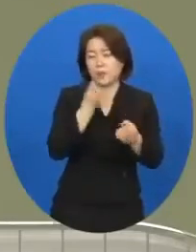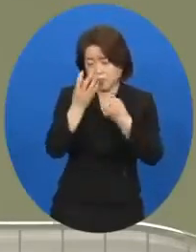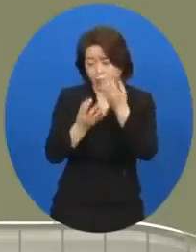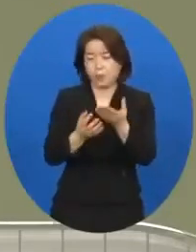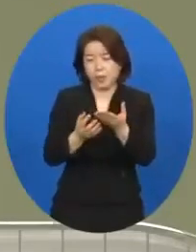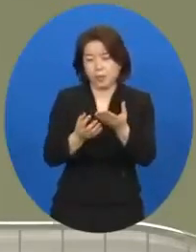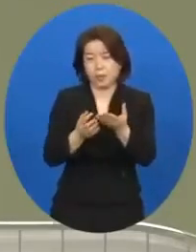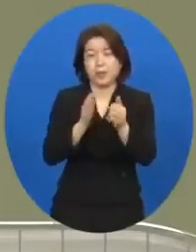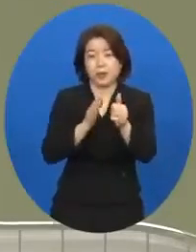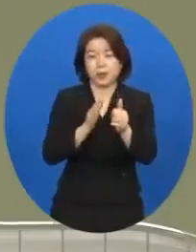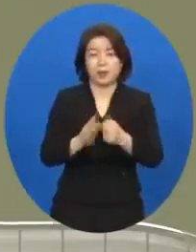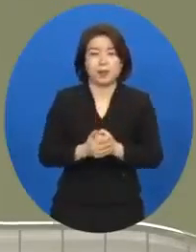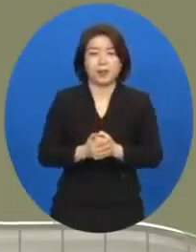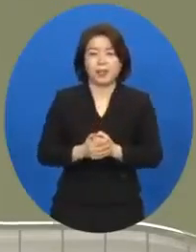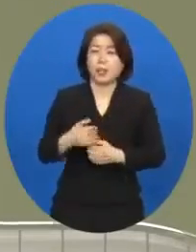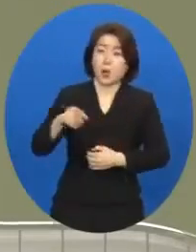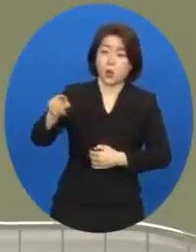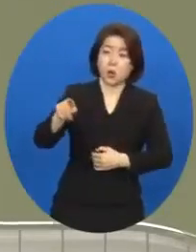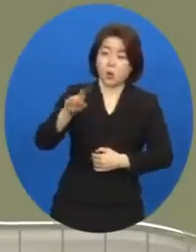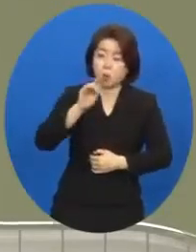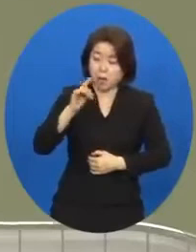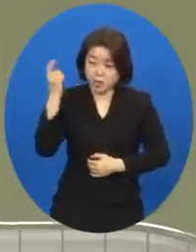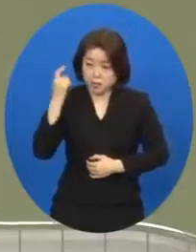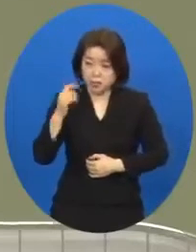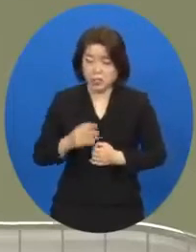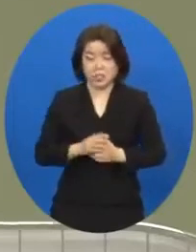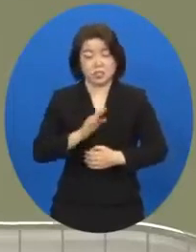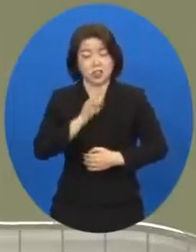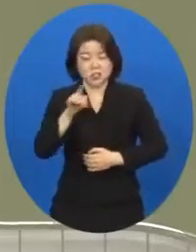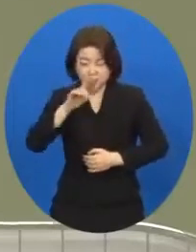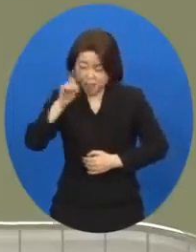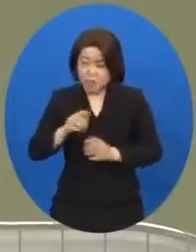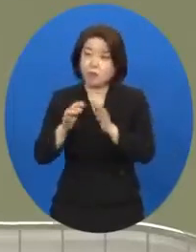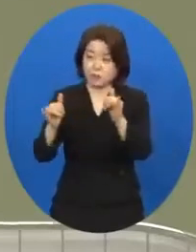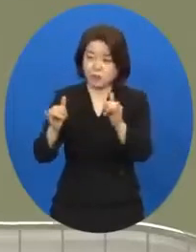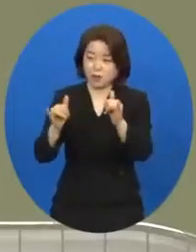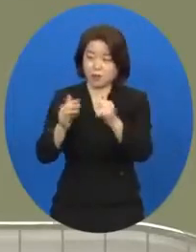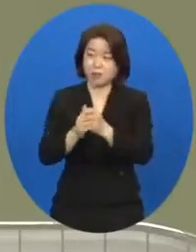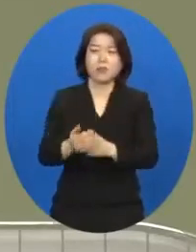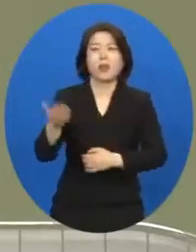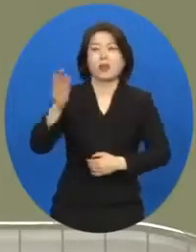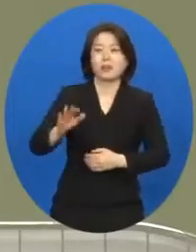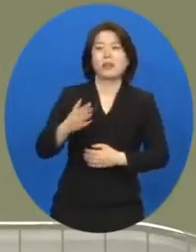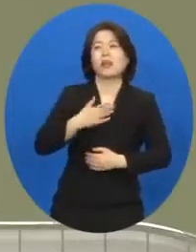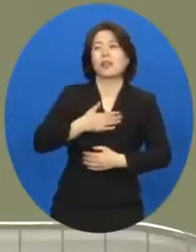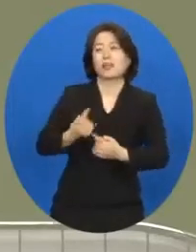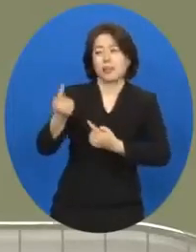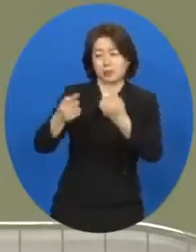이야기 들어보니까 당신 진짜 나쁜 사람이네요. 그런데 나보다는 낫네요.